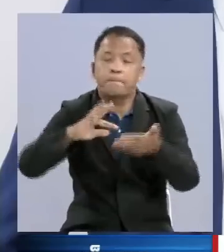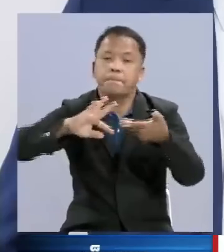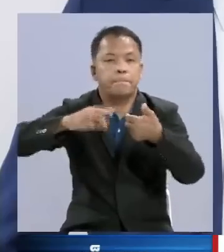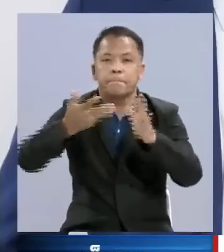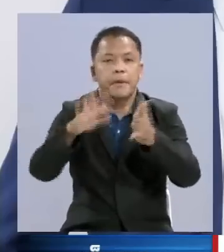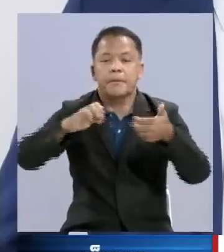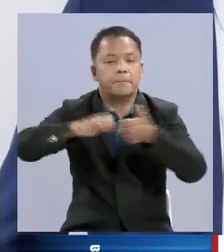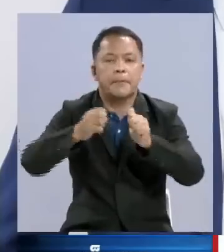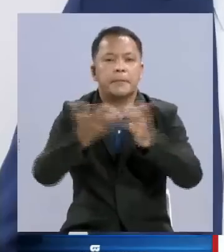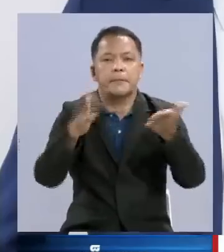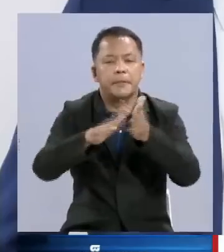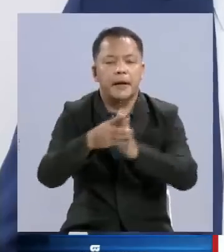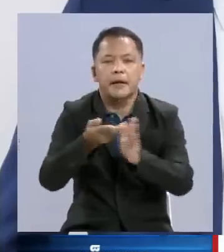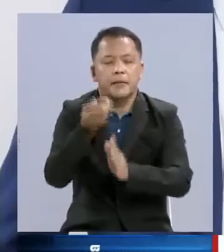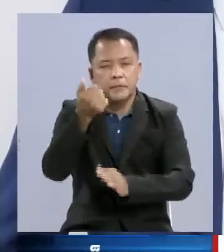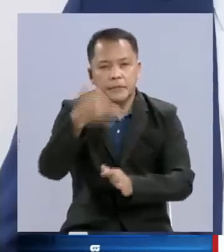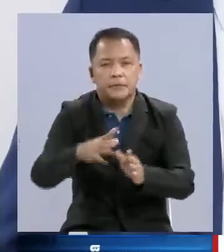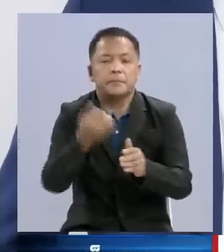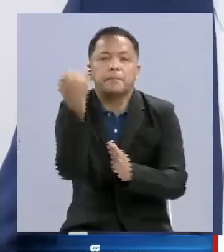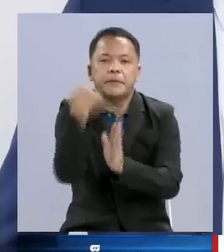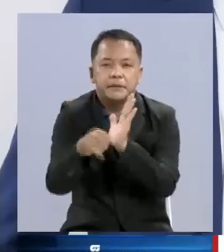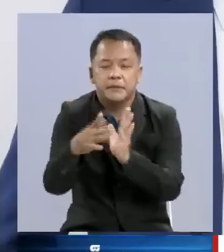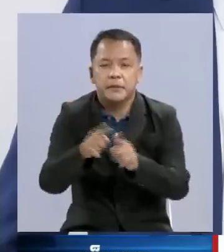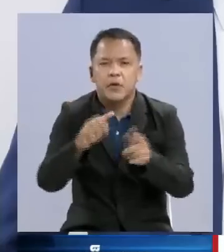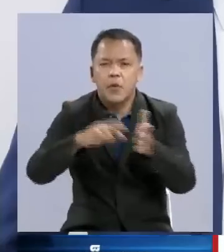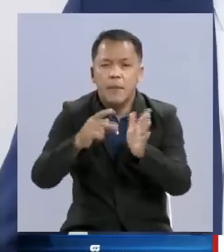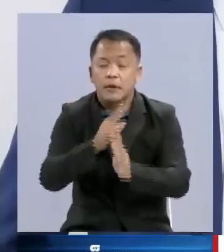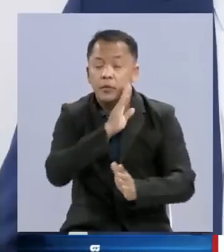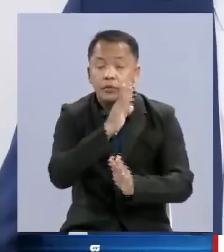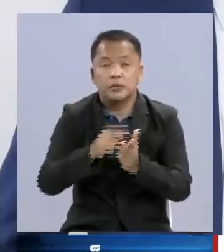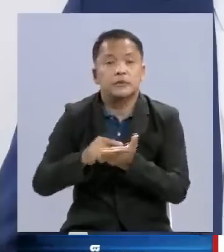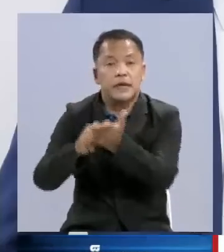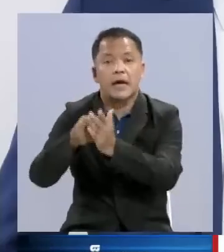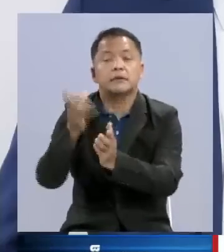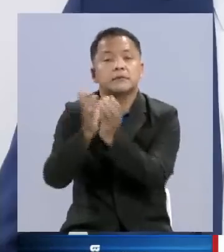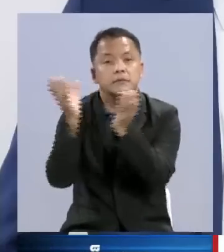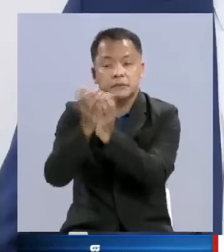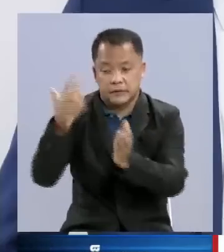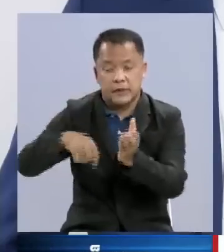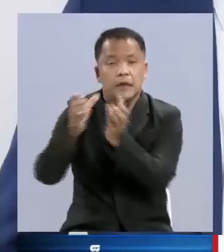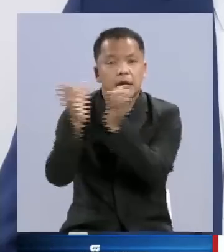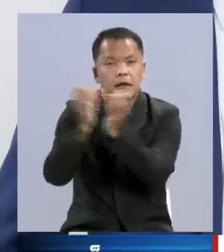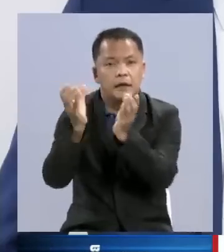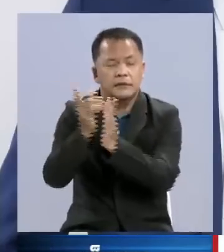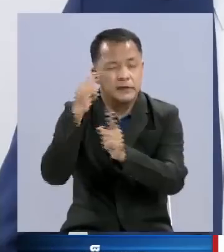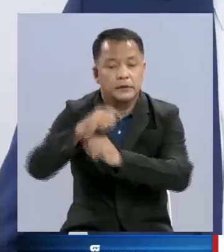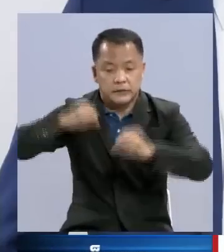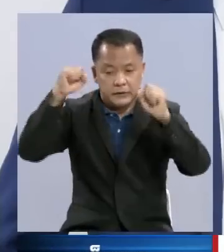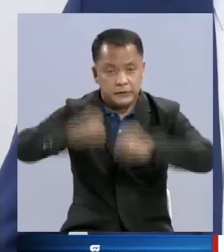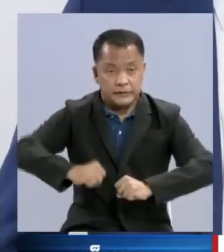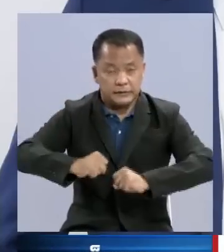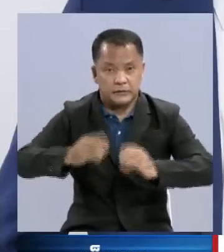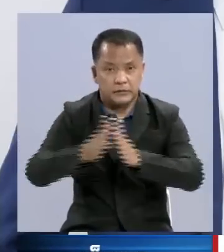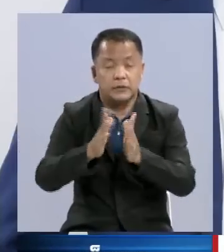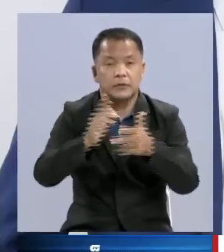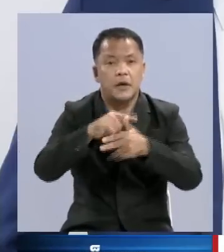การบริหารสื่อให้คุณให้โทษก็ถือว่าไม่ผิดหรือแม้แต่ถ้าเกิดไปถึงที่ศาลรัฐธรรมนูญศาลรัฐธรรมนูญก็เคยตัดสินให้คดีของน